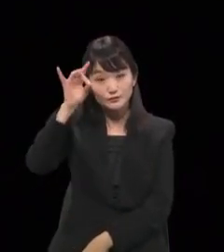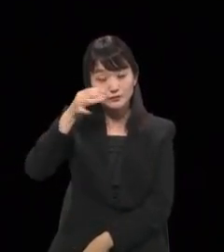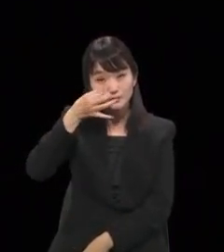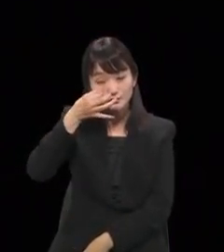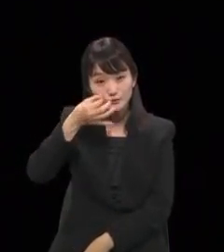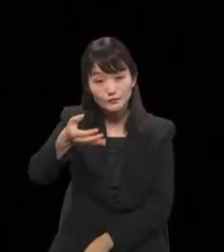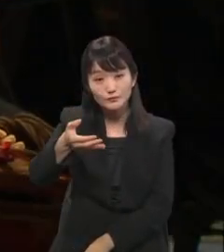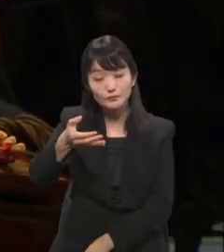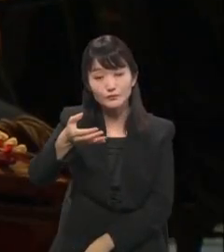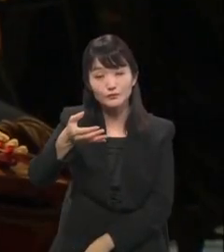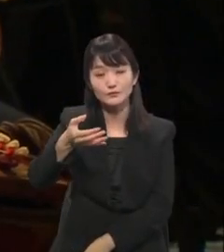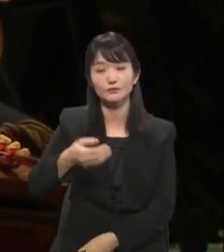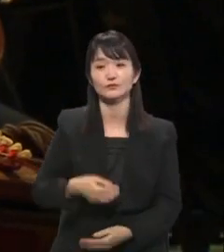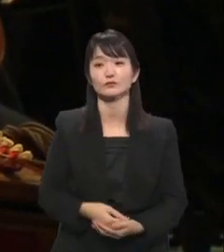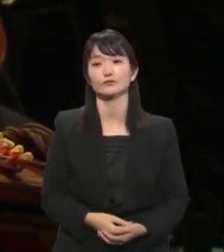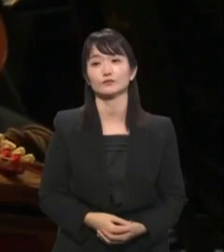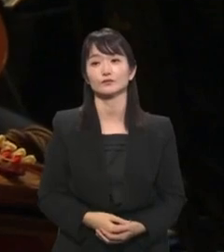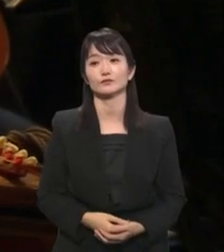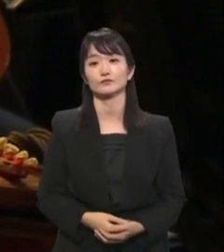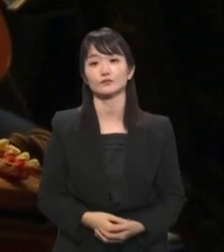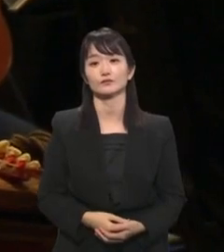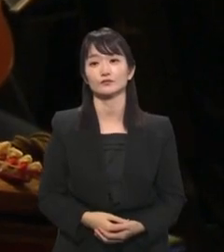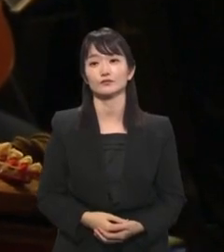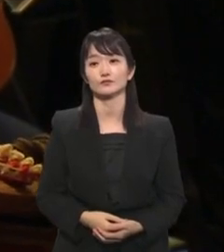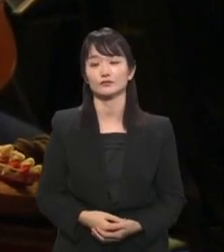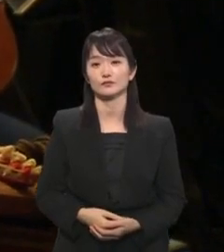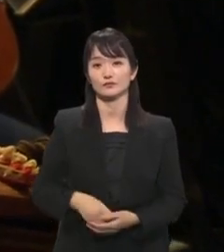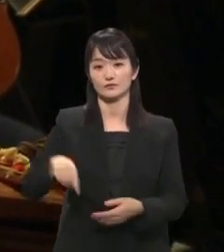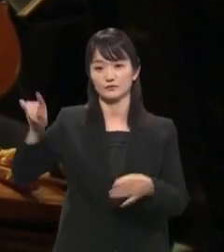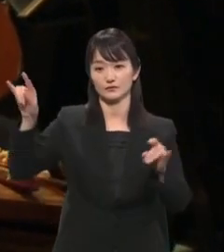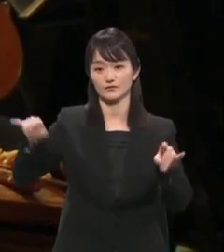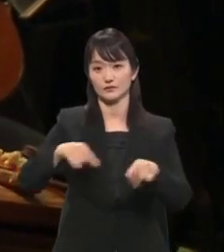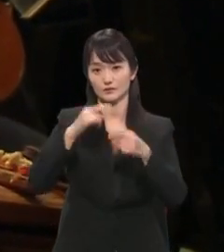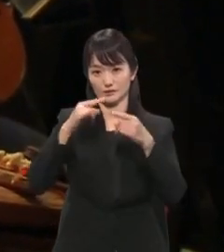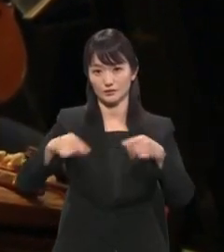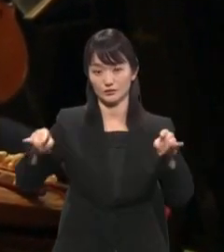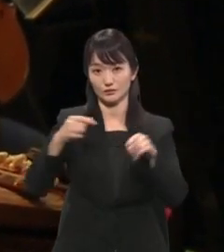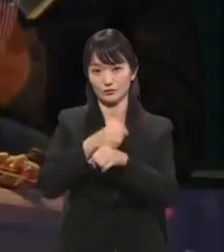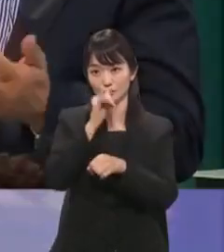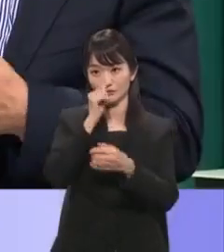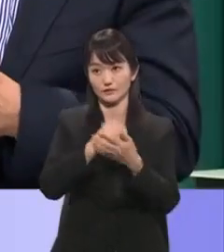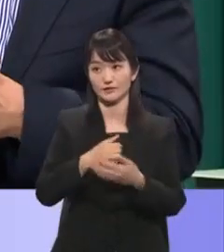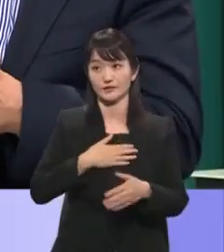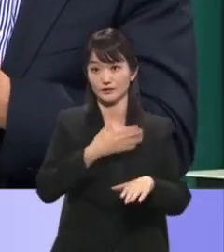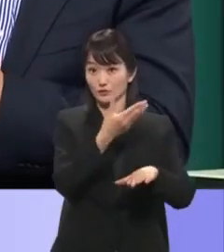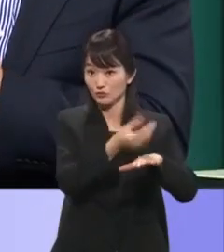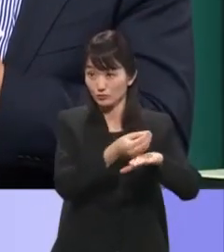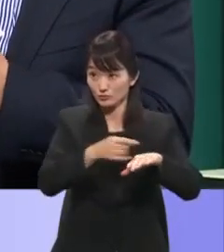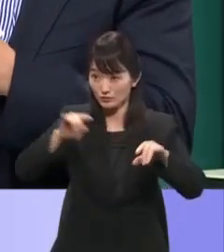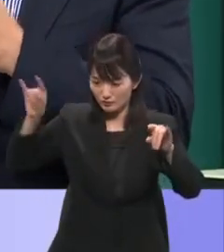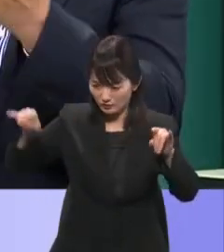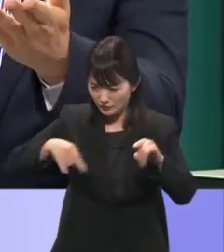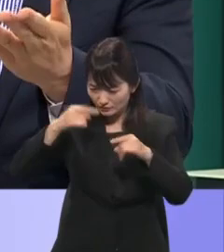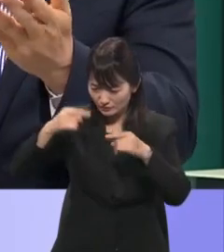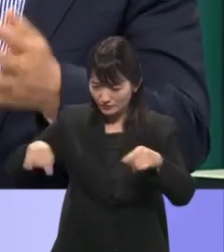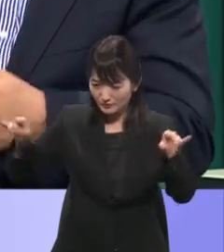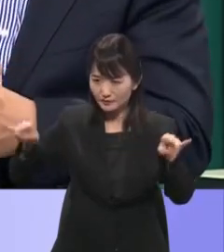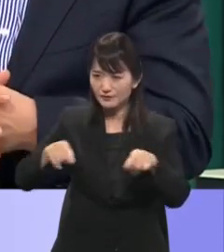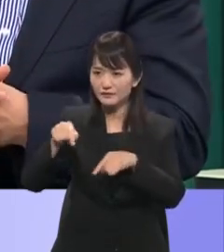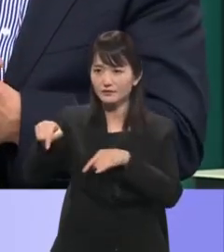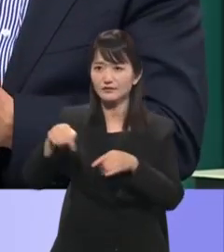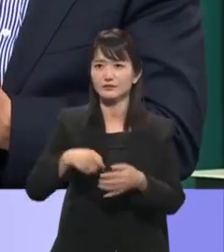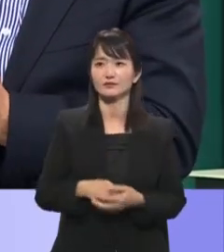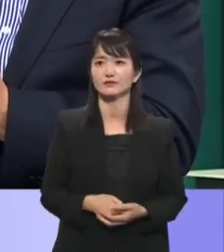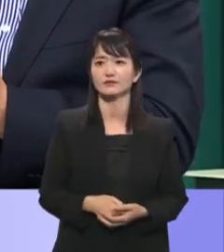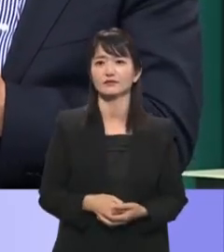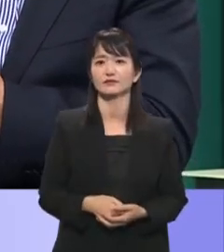선보이는 첫 번째 공연이에요. 지금 영상으로 나가고 있습니다. 예. 지휘도 하셨네요. 아, 제가 녹음할 때 지휘하니까 저렇게